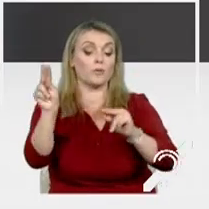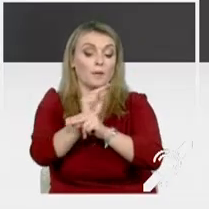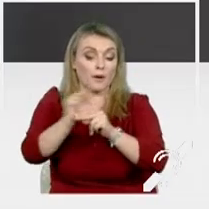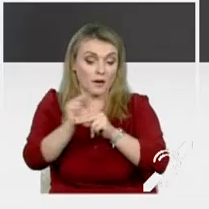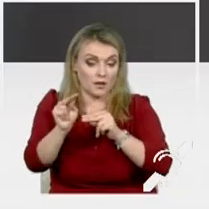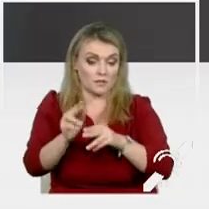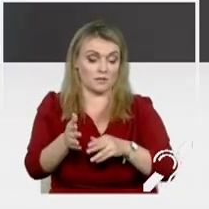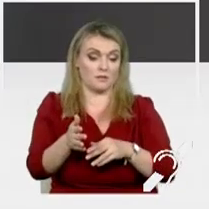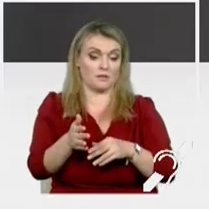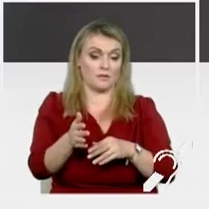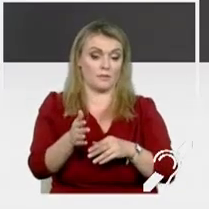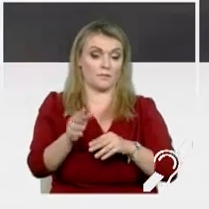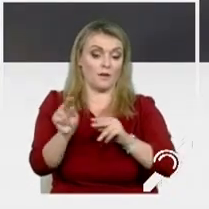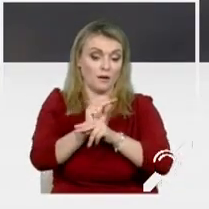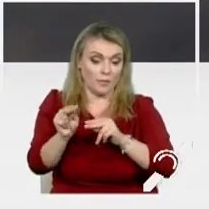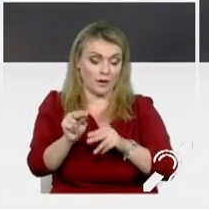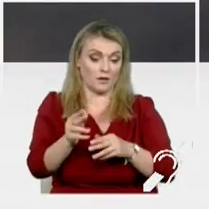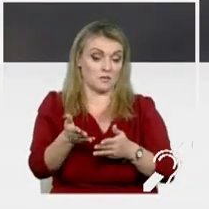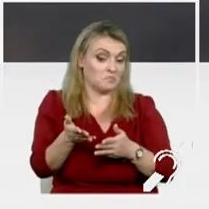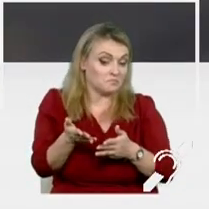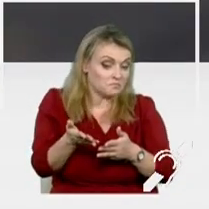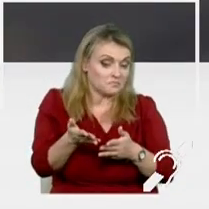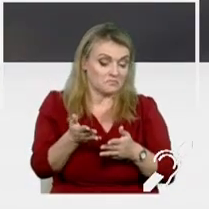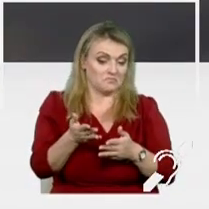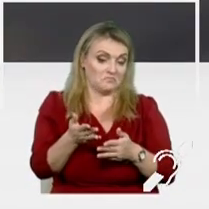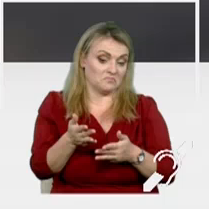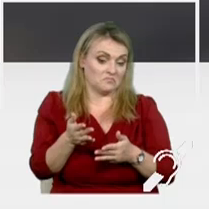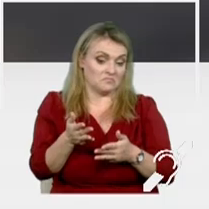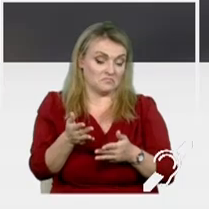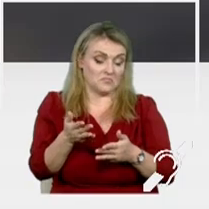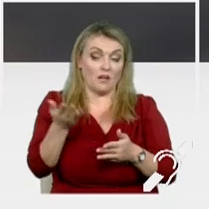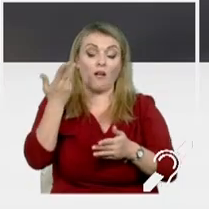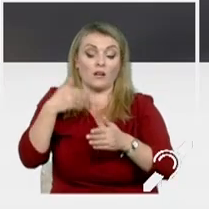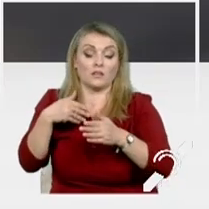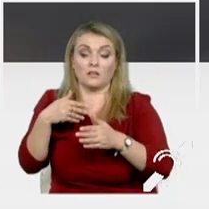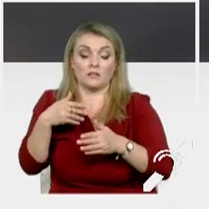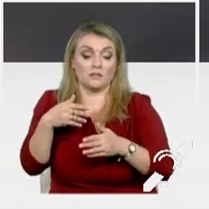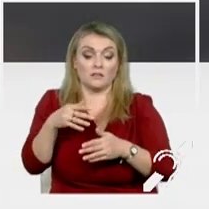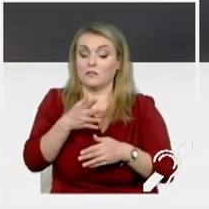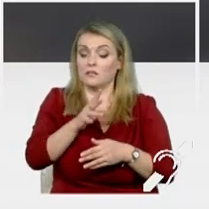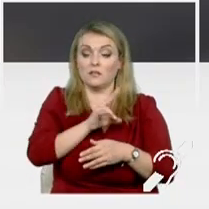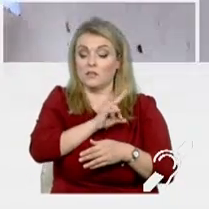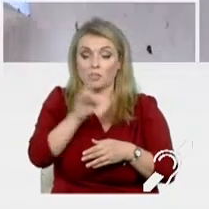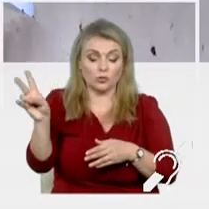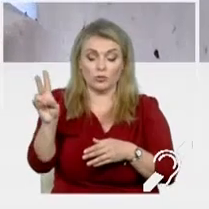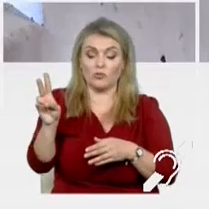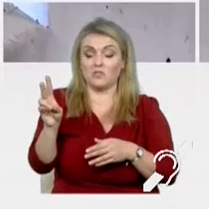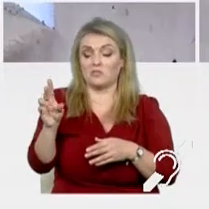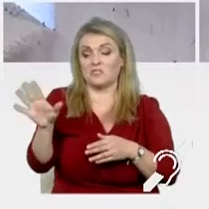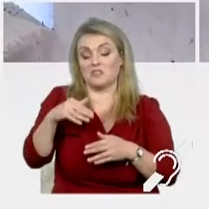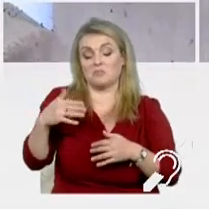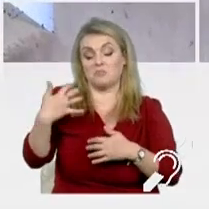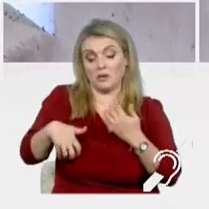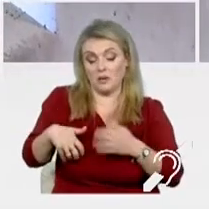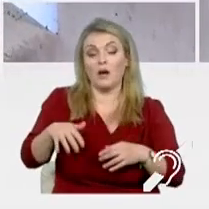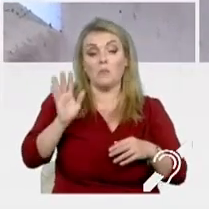chestia asta, cu foc care se încleie. Și nimeni nu facea și noi am decis să facem, că să nu ne chinși podul cu totul de la apă, de la